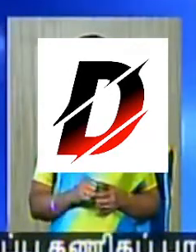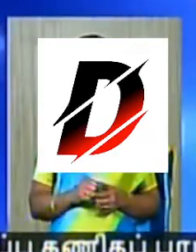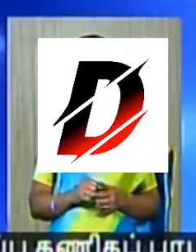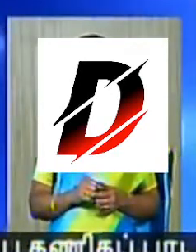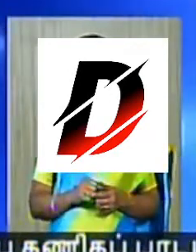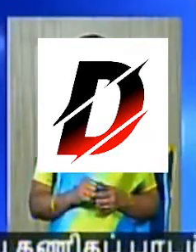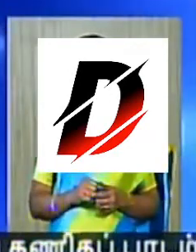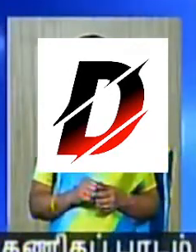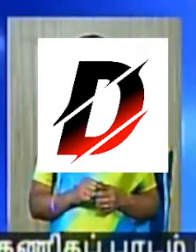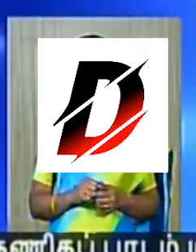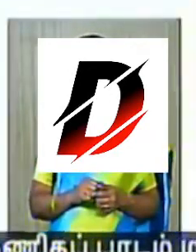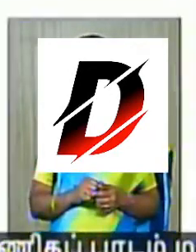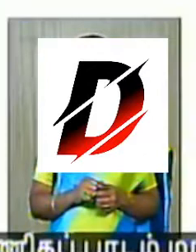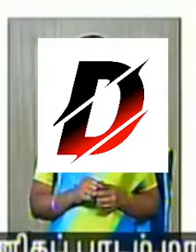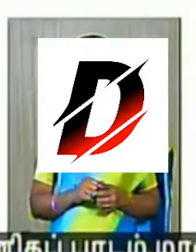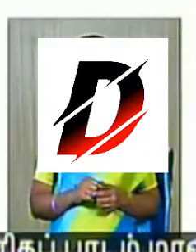பண்ணணும்,